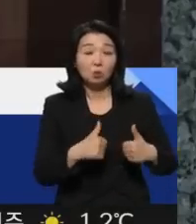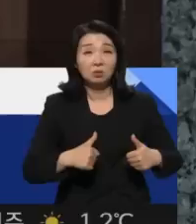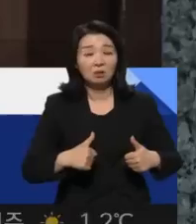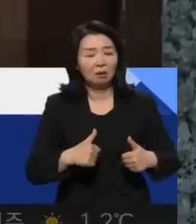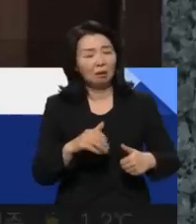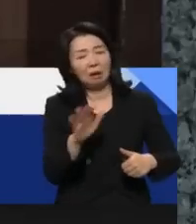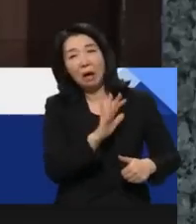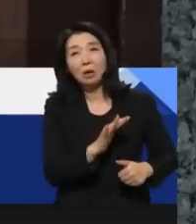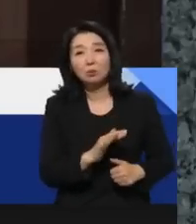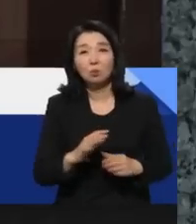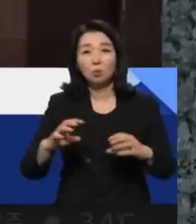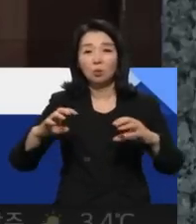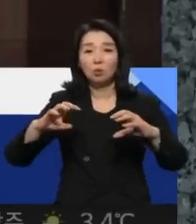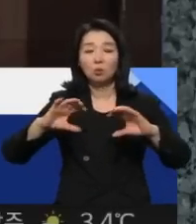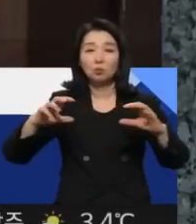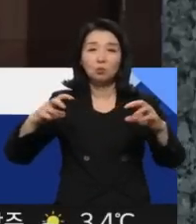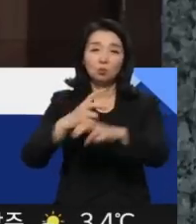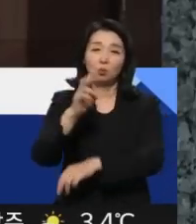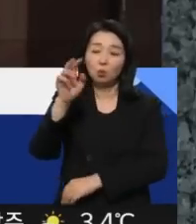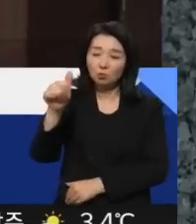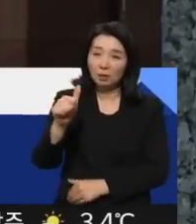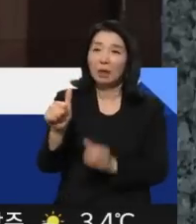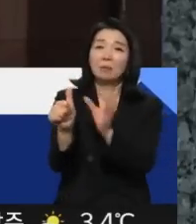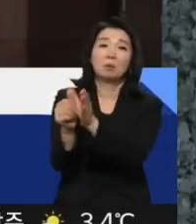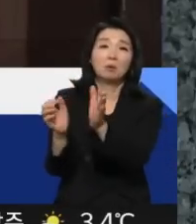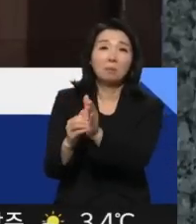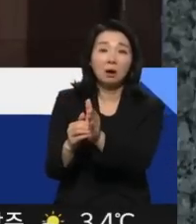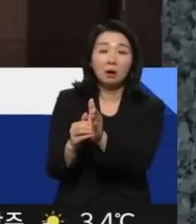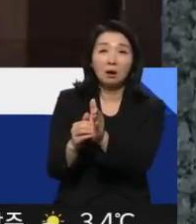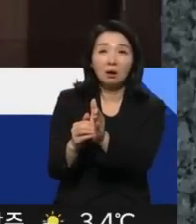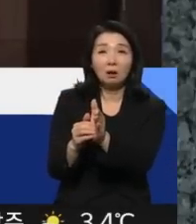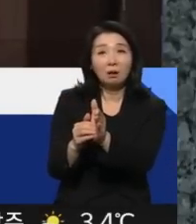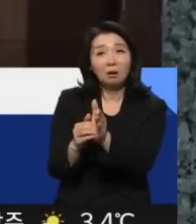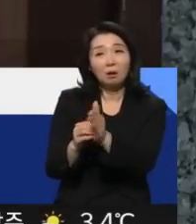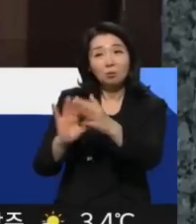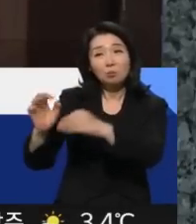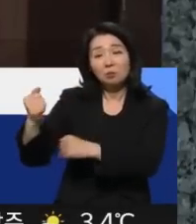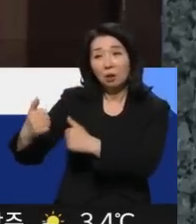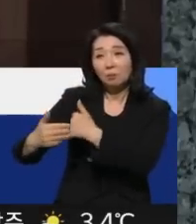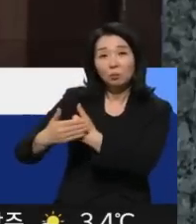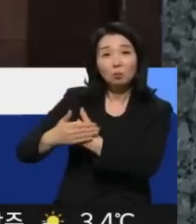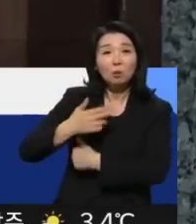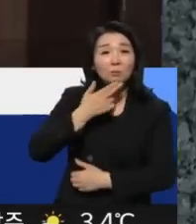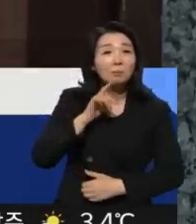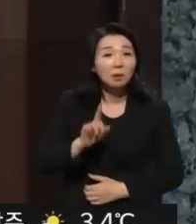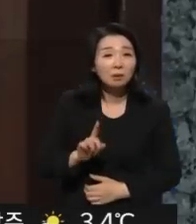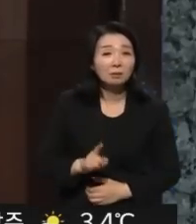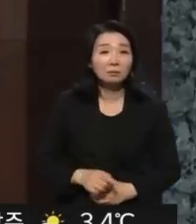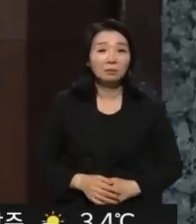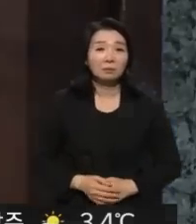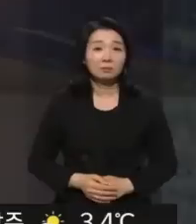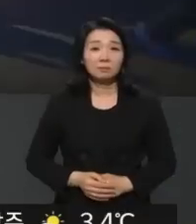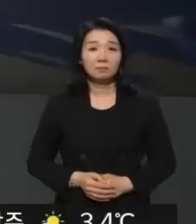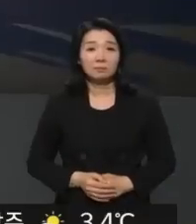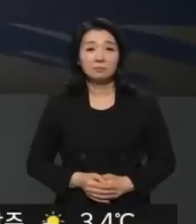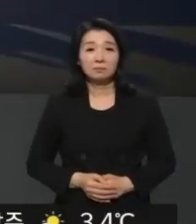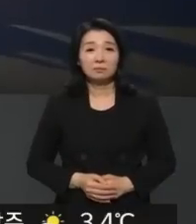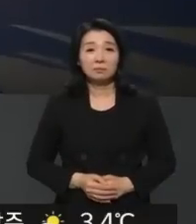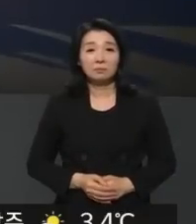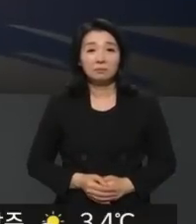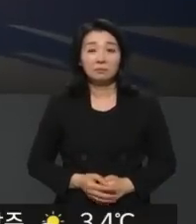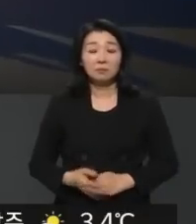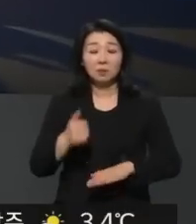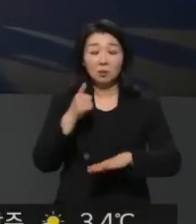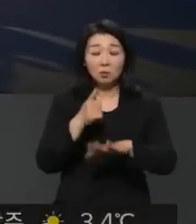또 국토위 가서도 여당 간사의 협조가 전혀 이루어지지 않고 있다라는 얘기를 들었습니다. 이렇게